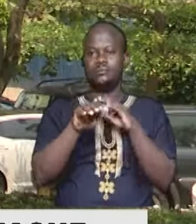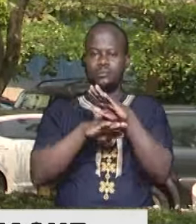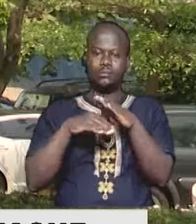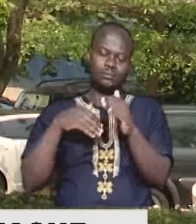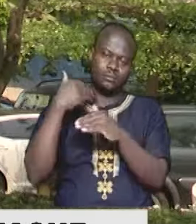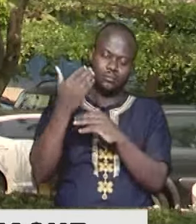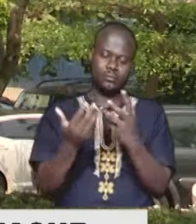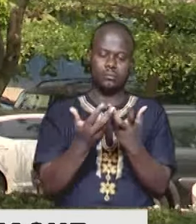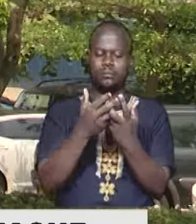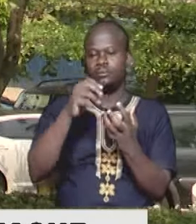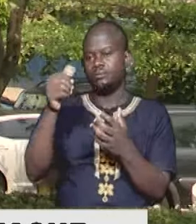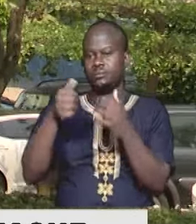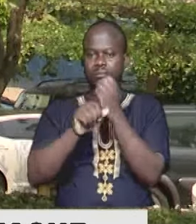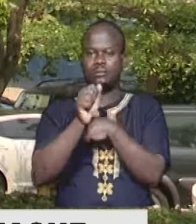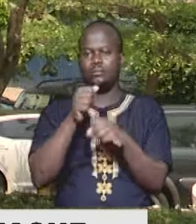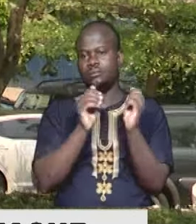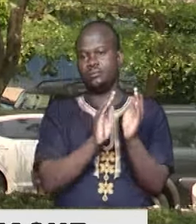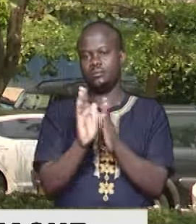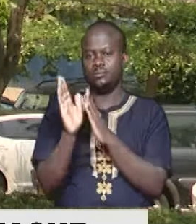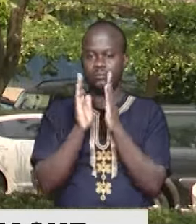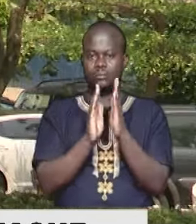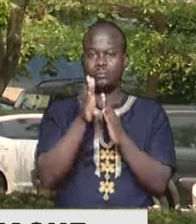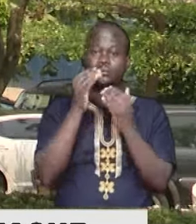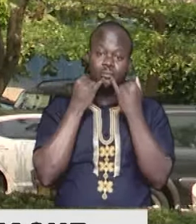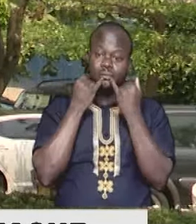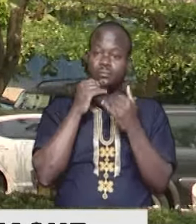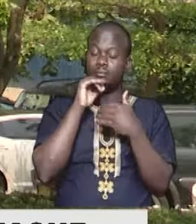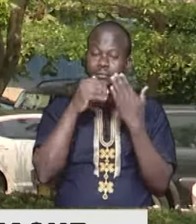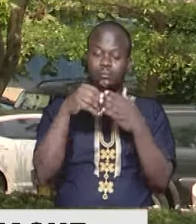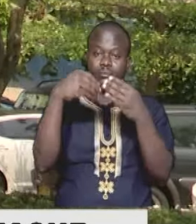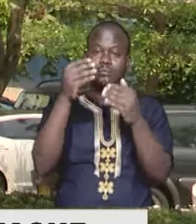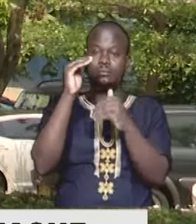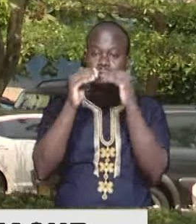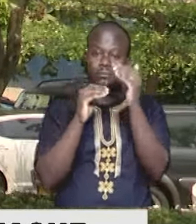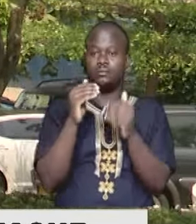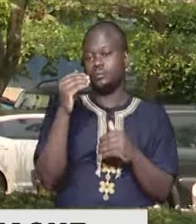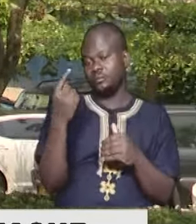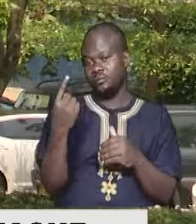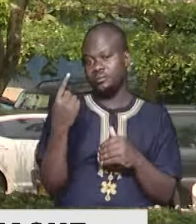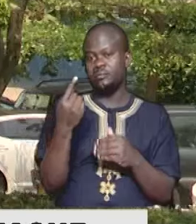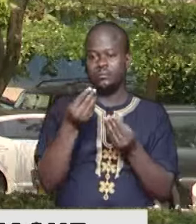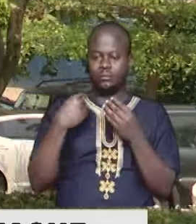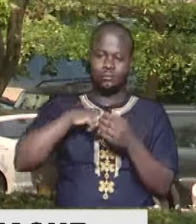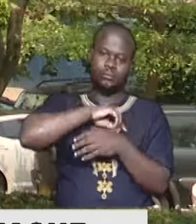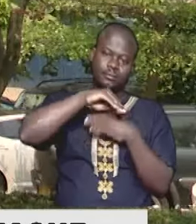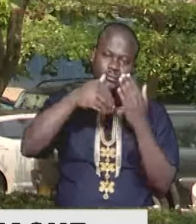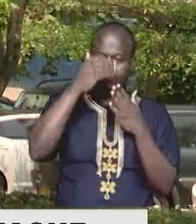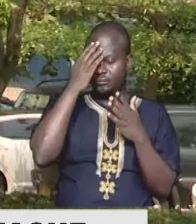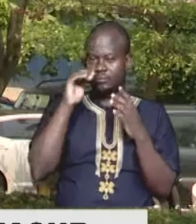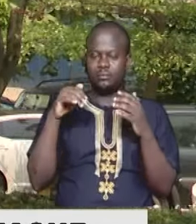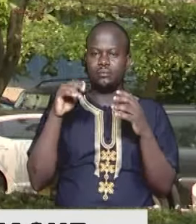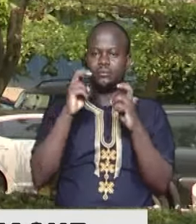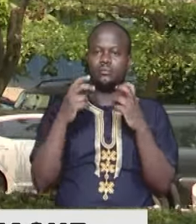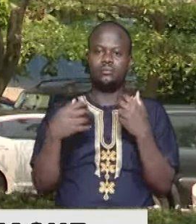tugahita tuyasanisha n'ibindi bikorwa twateganyaga. Aya makuru rero ntabwo ageneye urwego runaka, atugeneye twese, kuko n'ingaruka